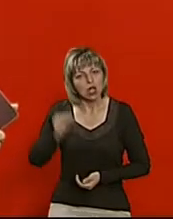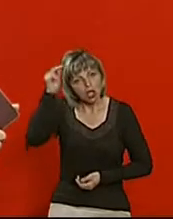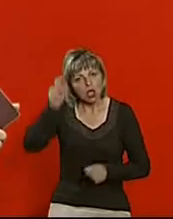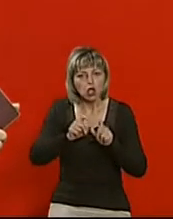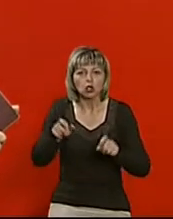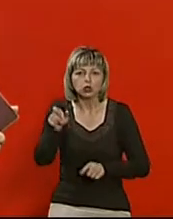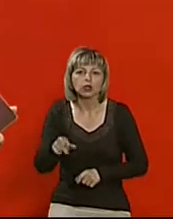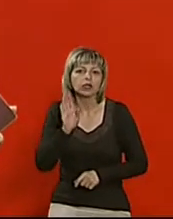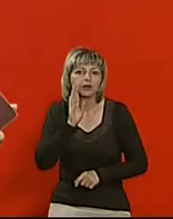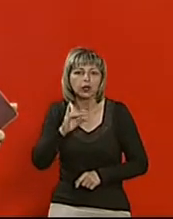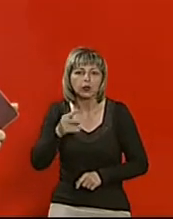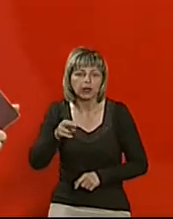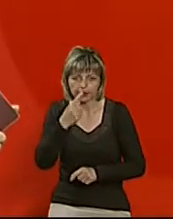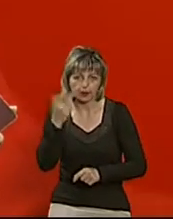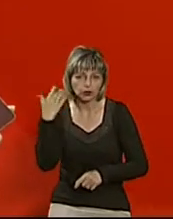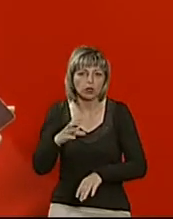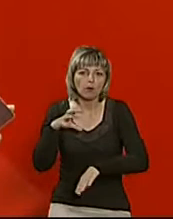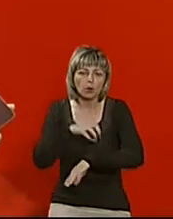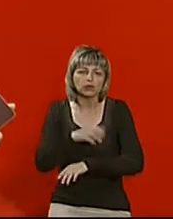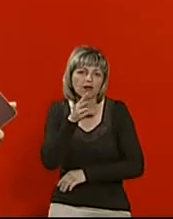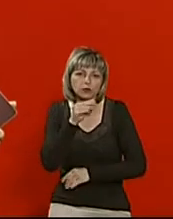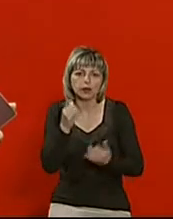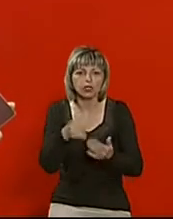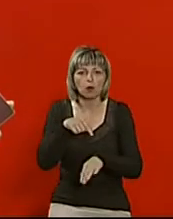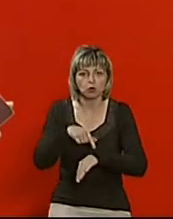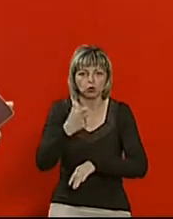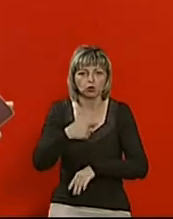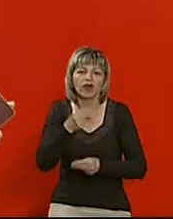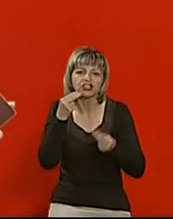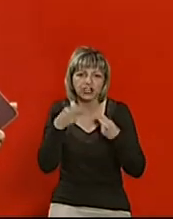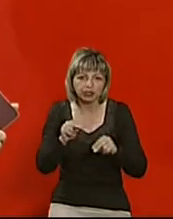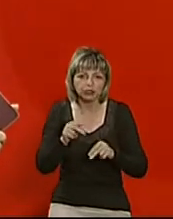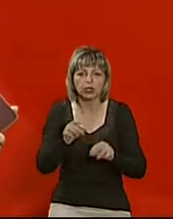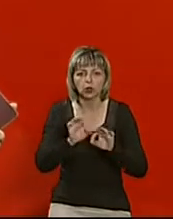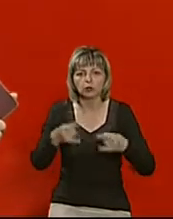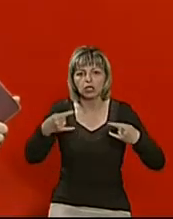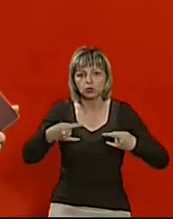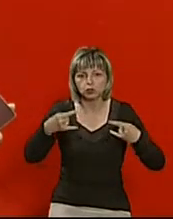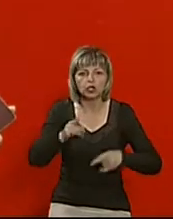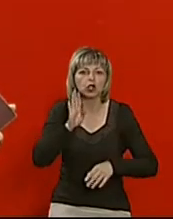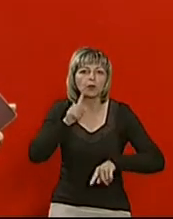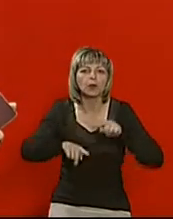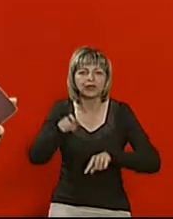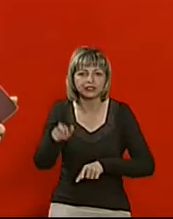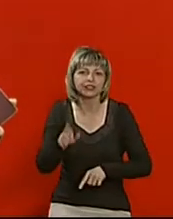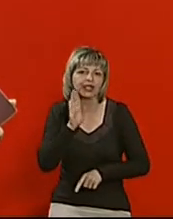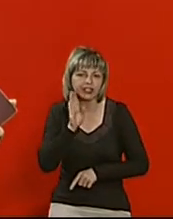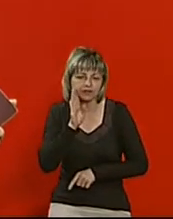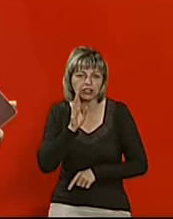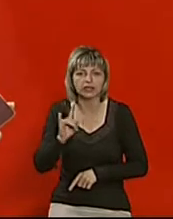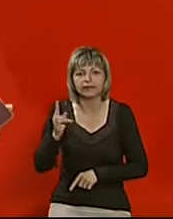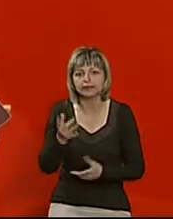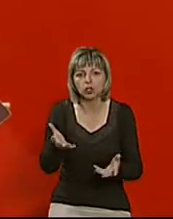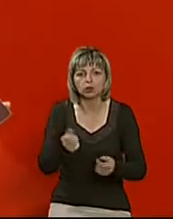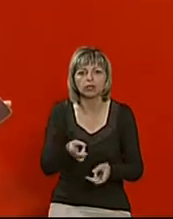Школярка Юлія Фальчук, яку напередодні покусав собака, нині почувається ліпше, розповіла Суспільному тітка дівчинки. Дитина